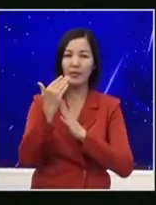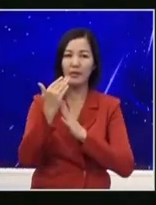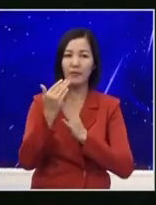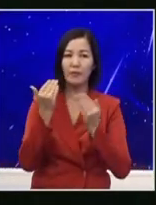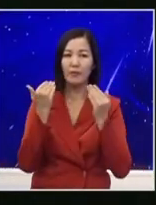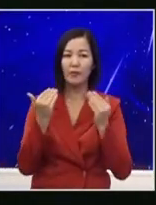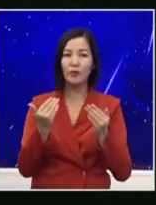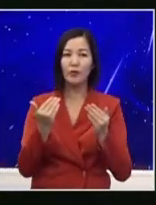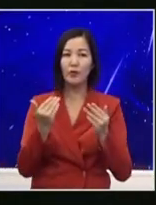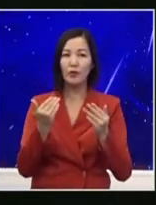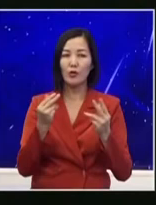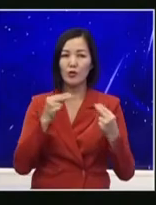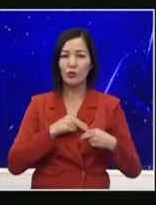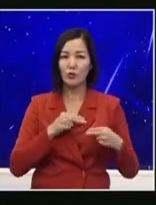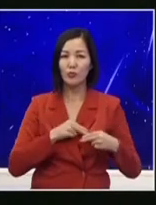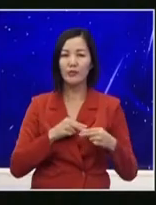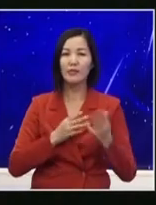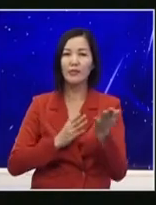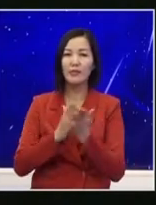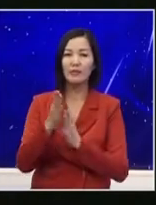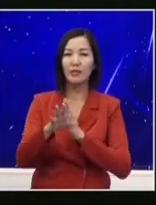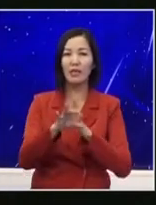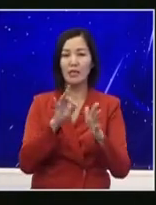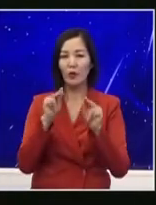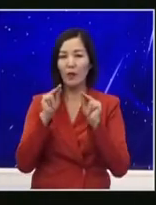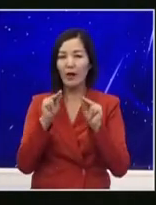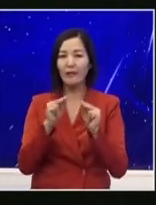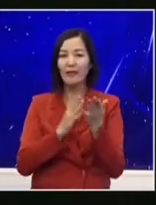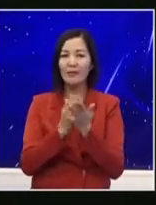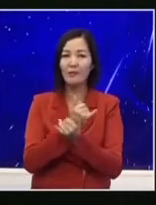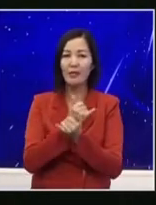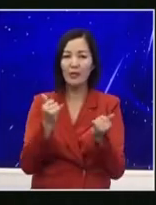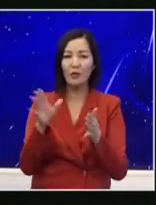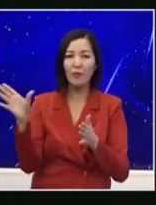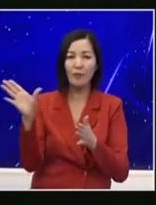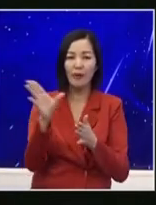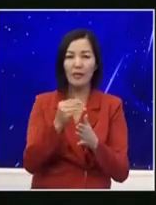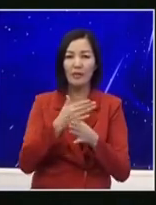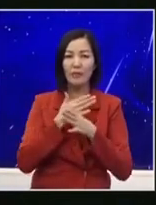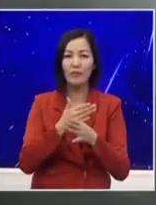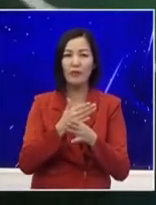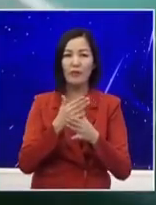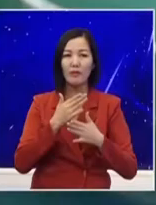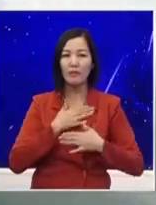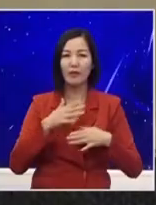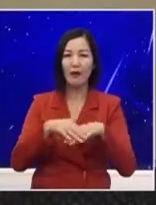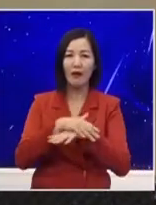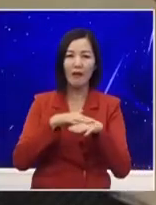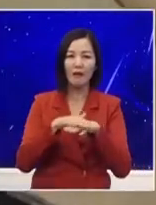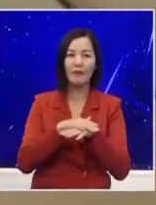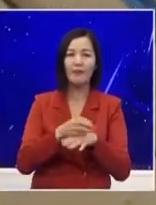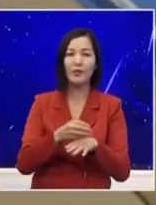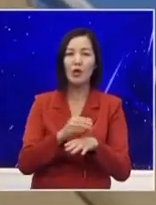жолға түсуіме, адам болуыма, осының бәріне себепкер болған осы менің ел жұртым.